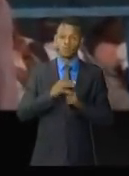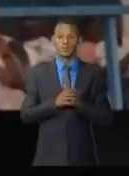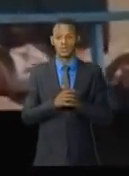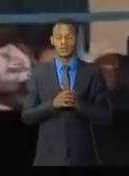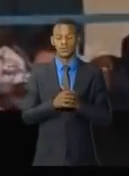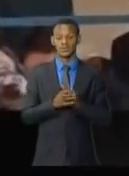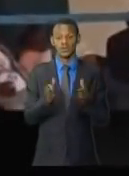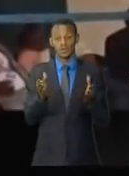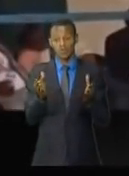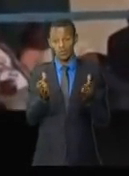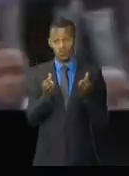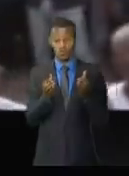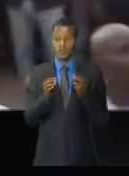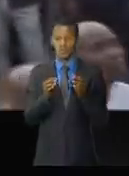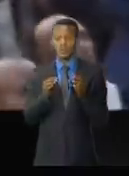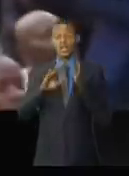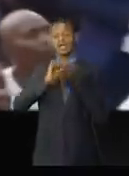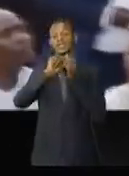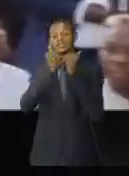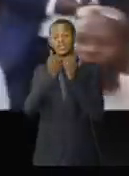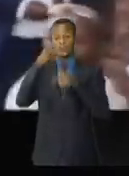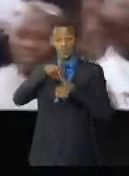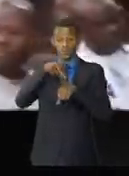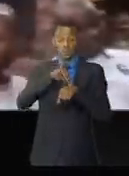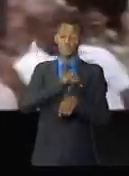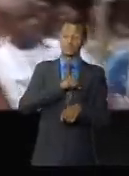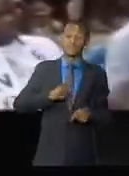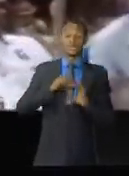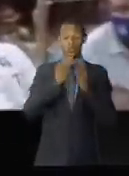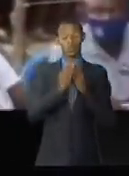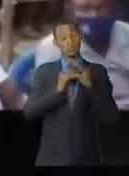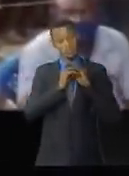d'avoir la sénat aînée pour l'amende. Là, il y a un gouvernement qui t'a tout na.